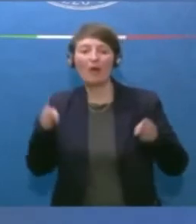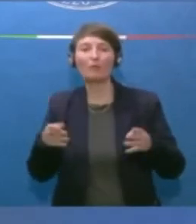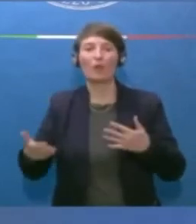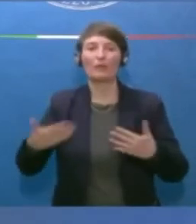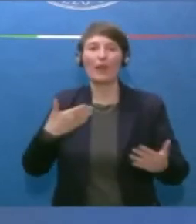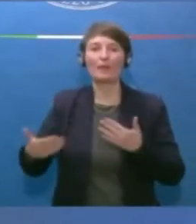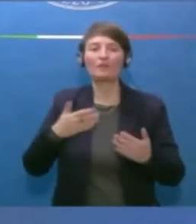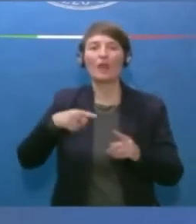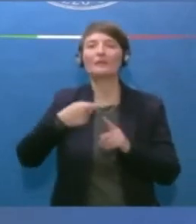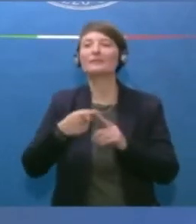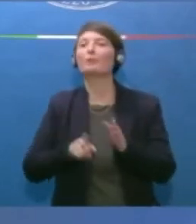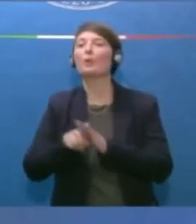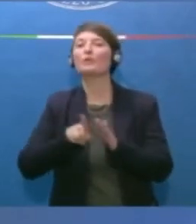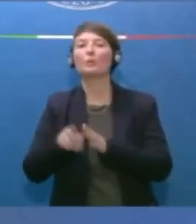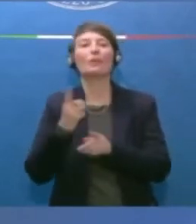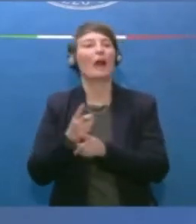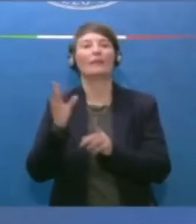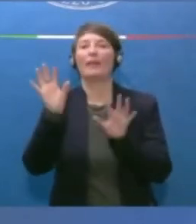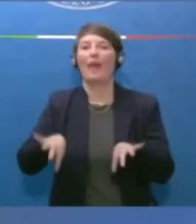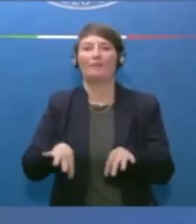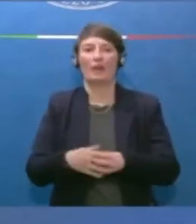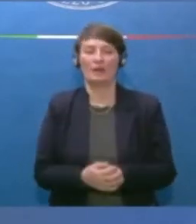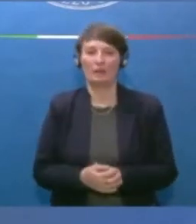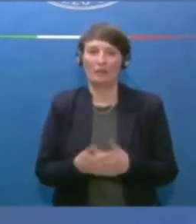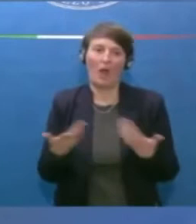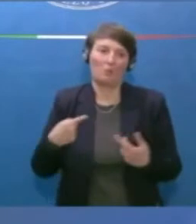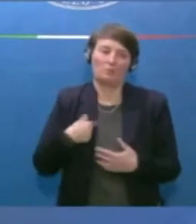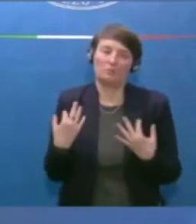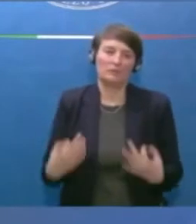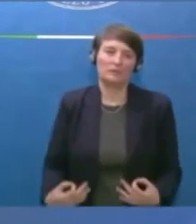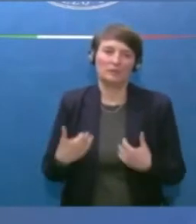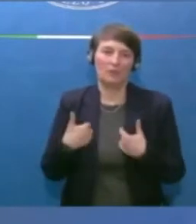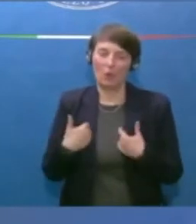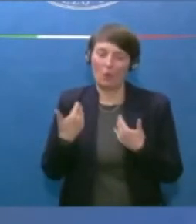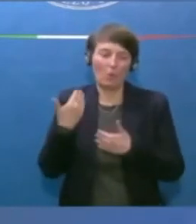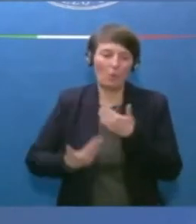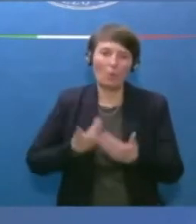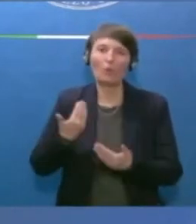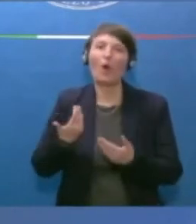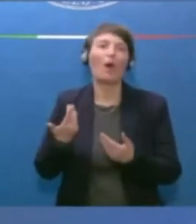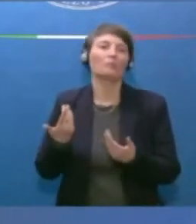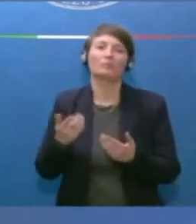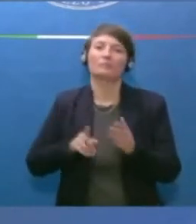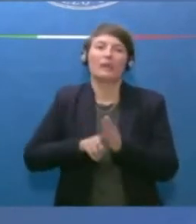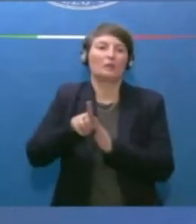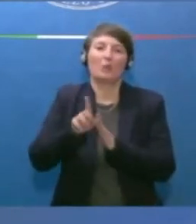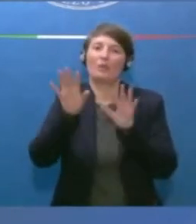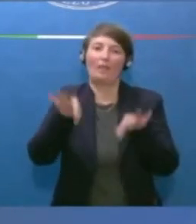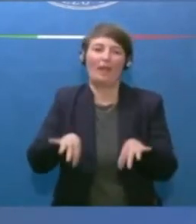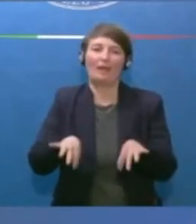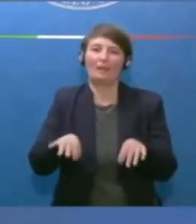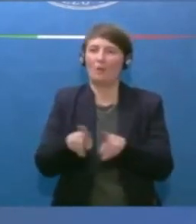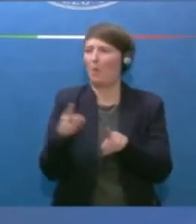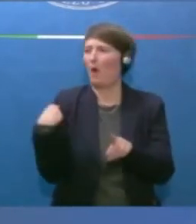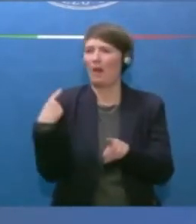certi risultati quindi io son sicuro che riusciremo a conseguire questi risultati come l'abbiamo fatto finora